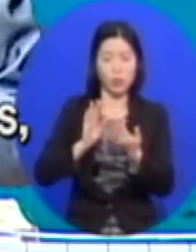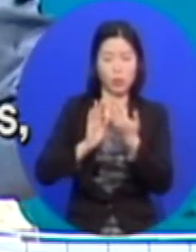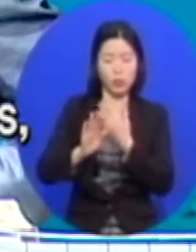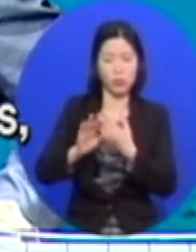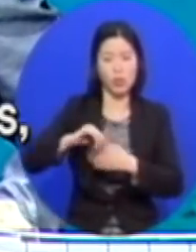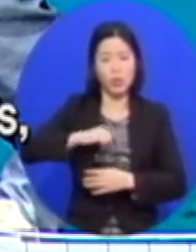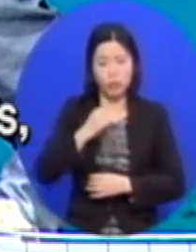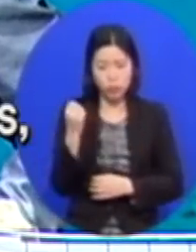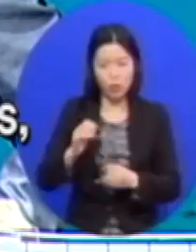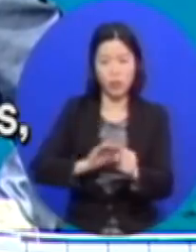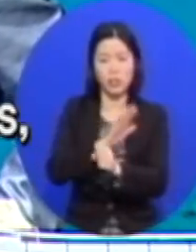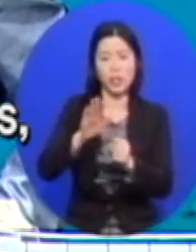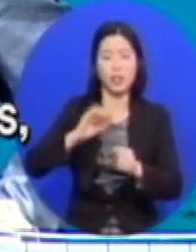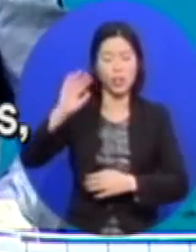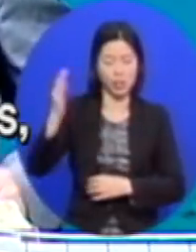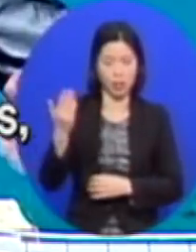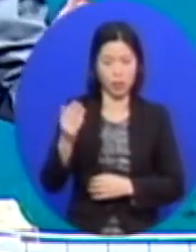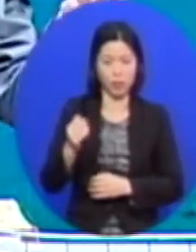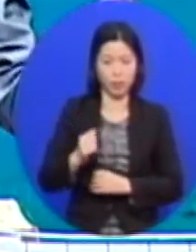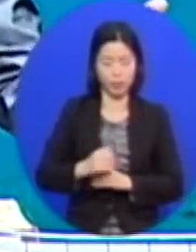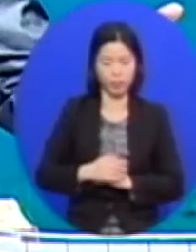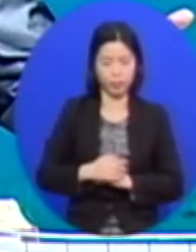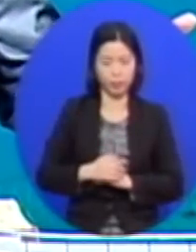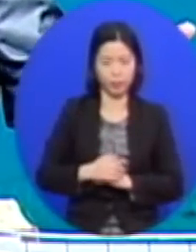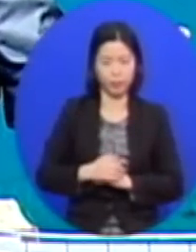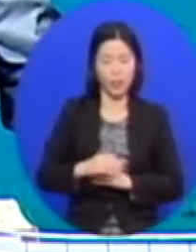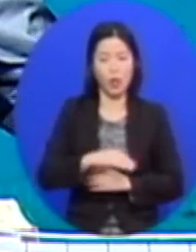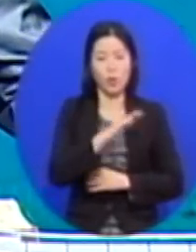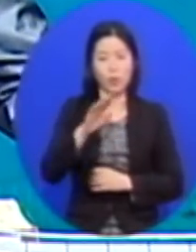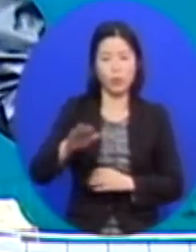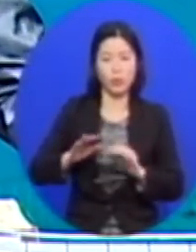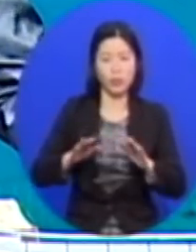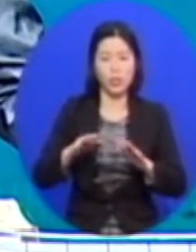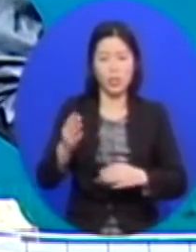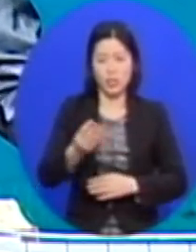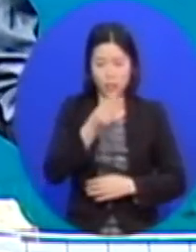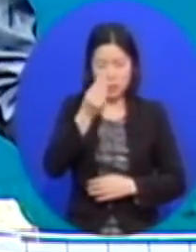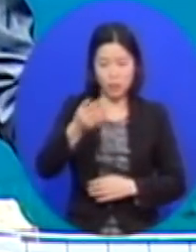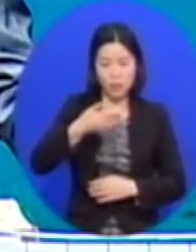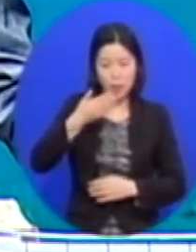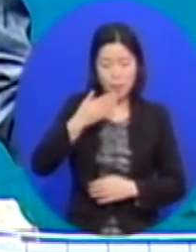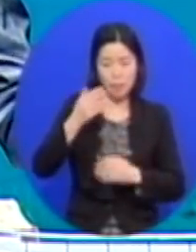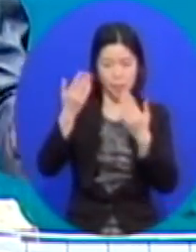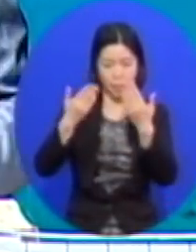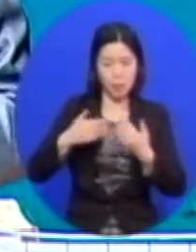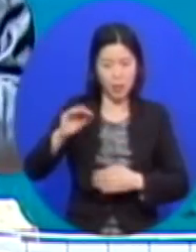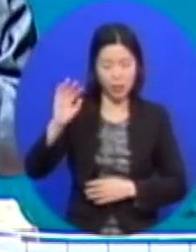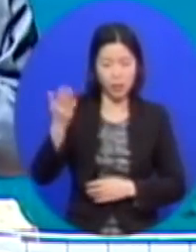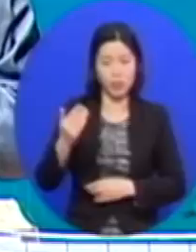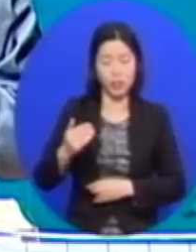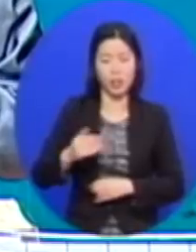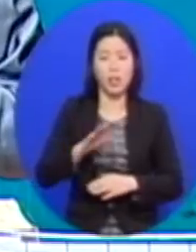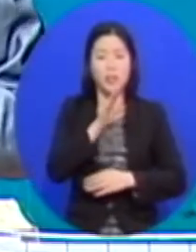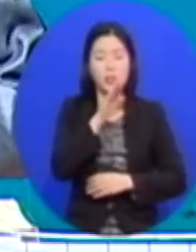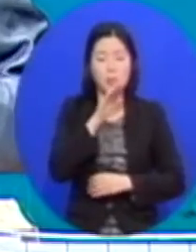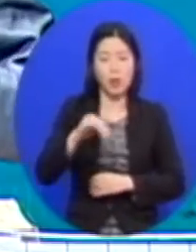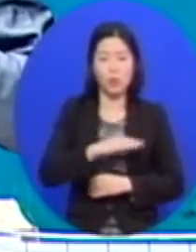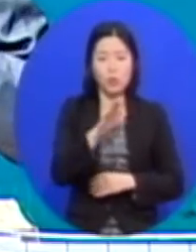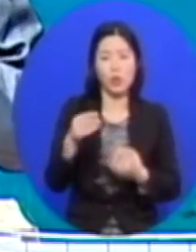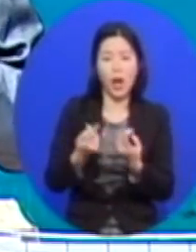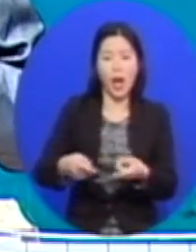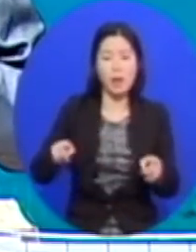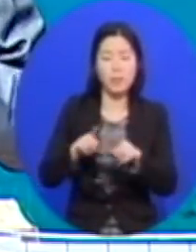사랑하게 되는 것입니다 오늘 성찬을 우리가 받게 되는데 이성찬 이야말로 우리 왕 개 계시는 예수님을